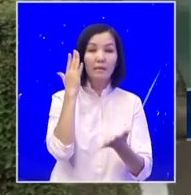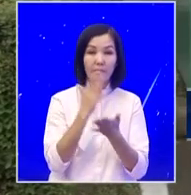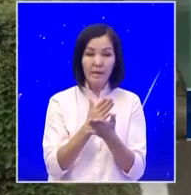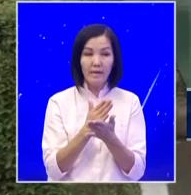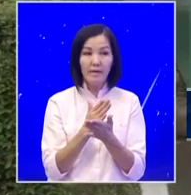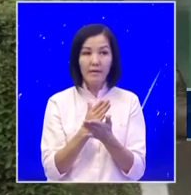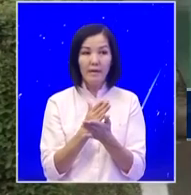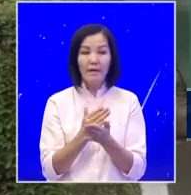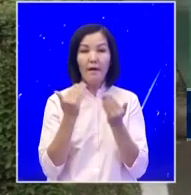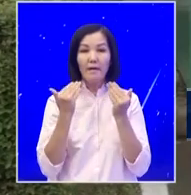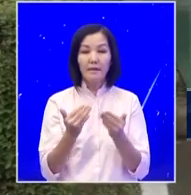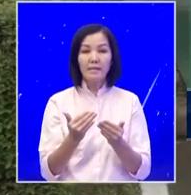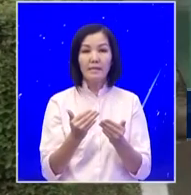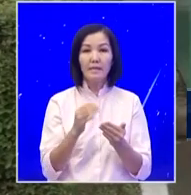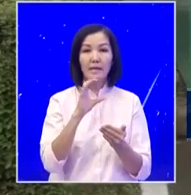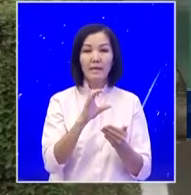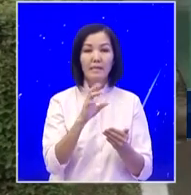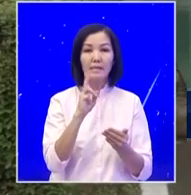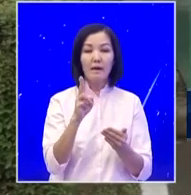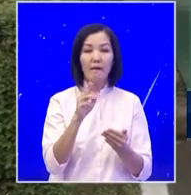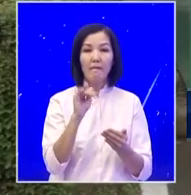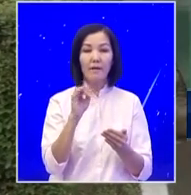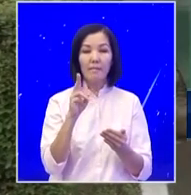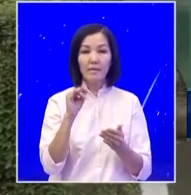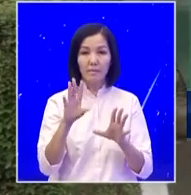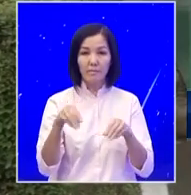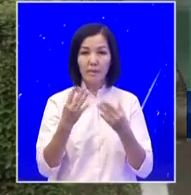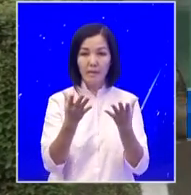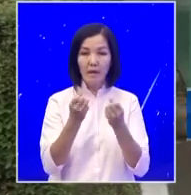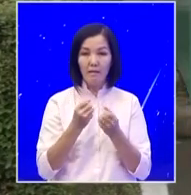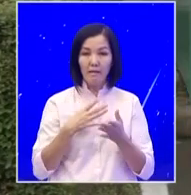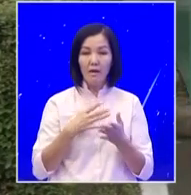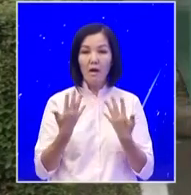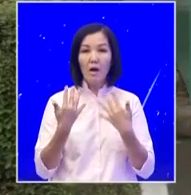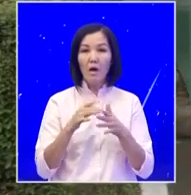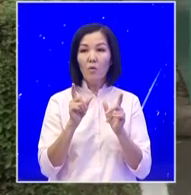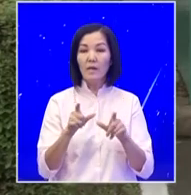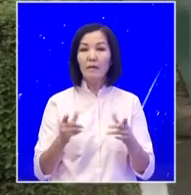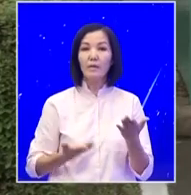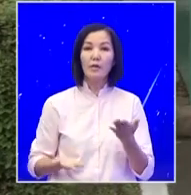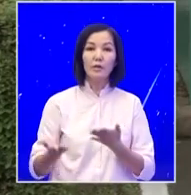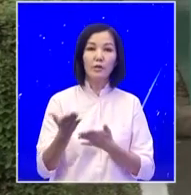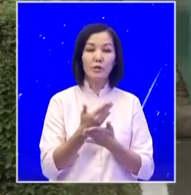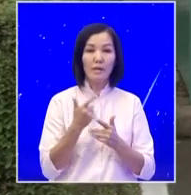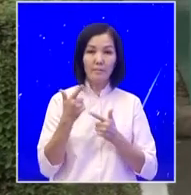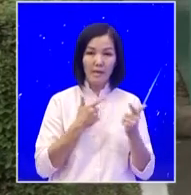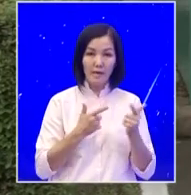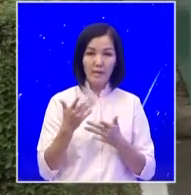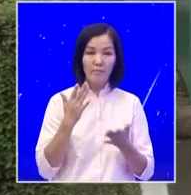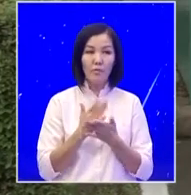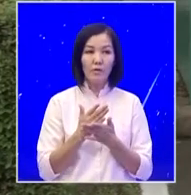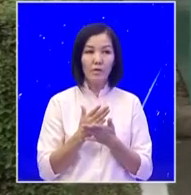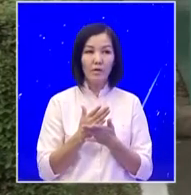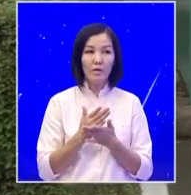Біз қазір эскофармация беріп жатыр. Одан кейін алдын ғана ауылдық азаматтарына келгендерін біз сақтап қойдық. Оларды